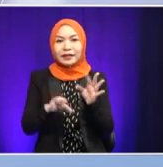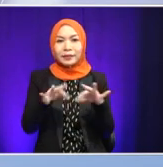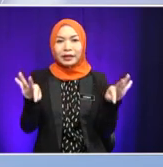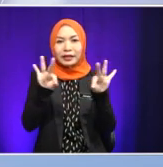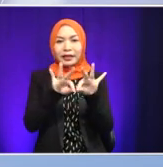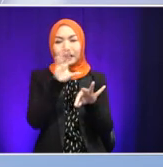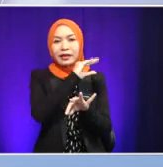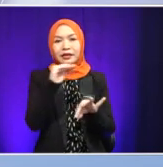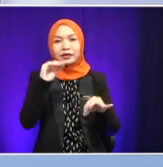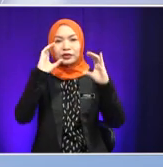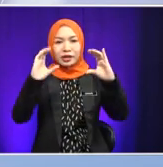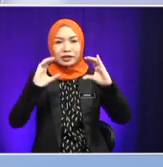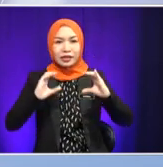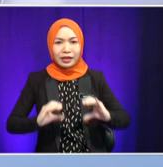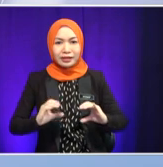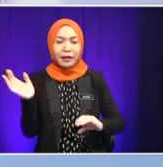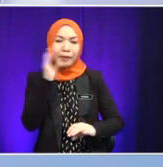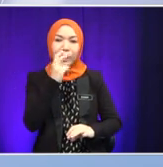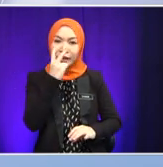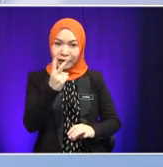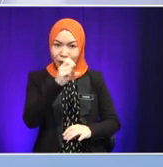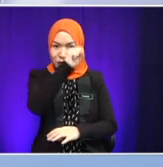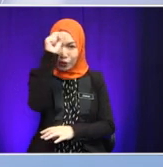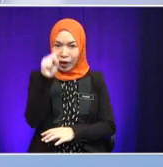oke mari kita tengok kepada persoalan